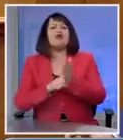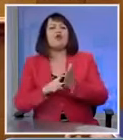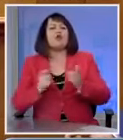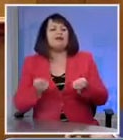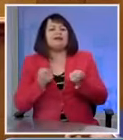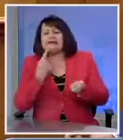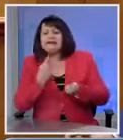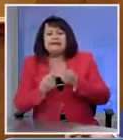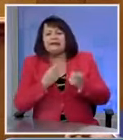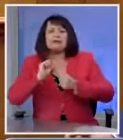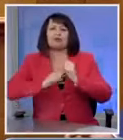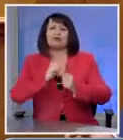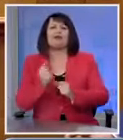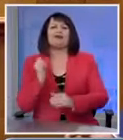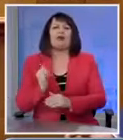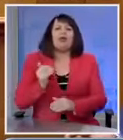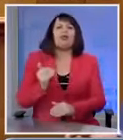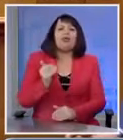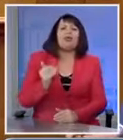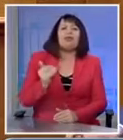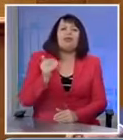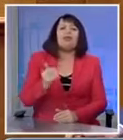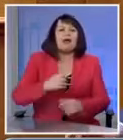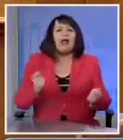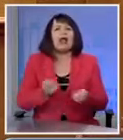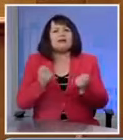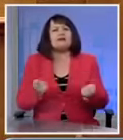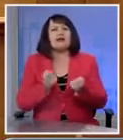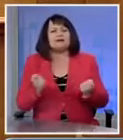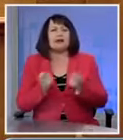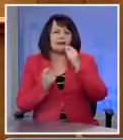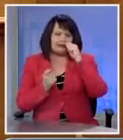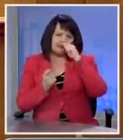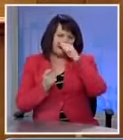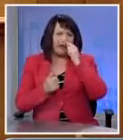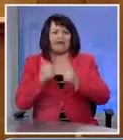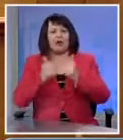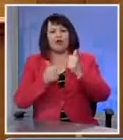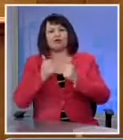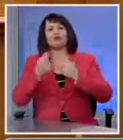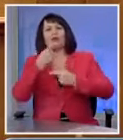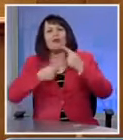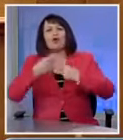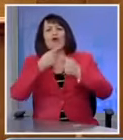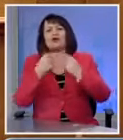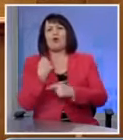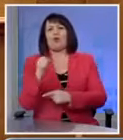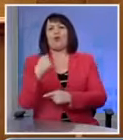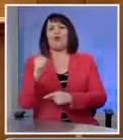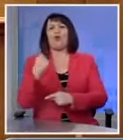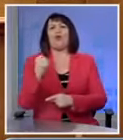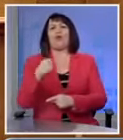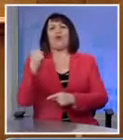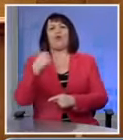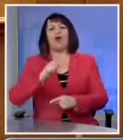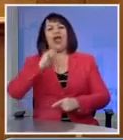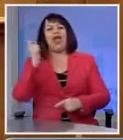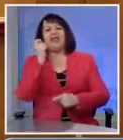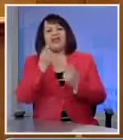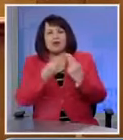είχατε για να καθυστερήσει αυτός ο διαγωνισμός με την προσχηματική άρνησή σας να συνενέσετε στο Εθνικό